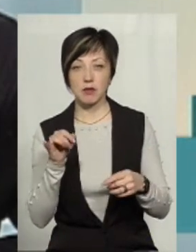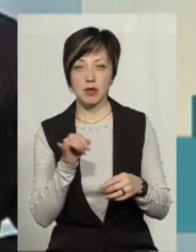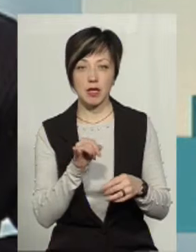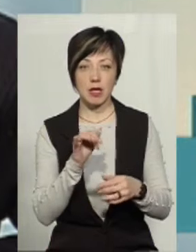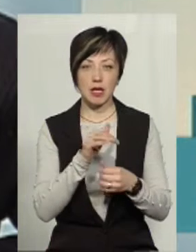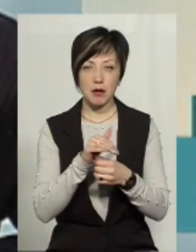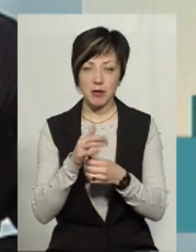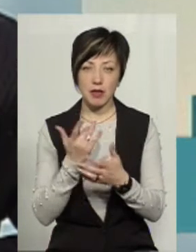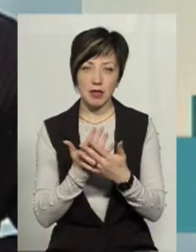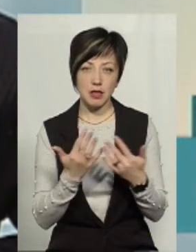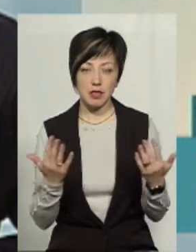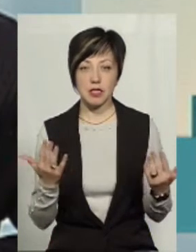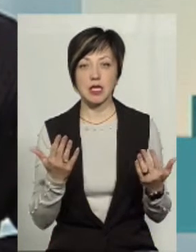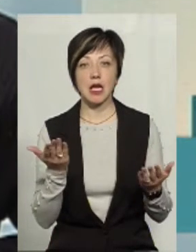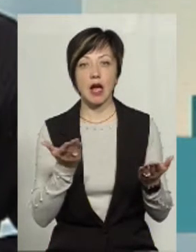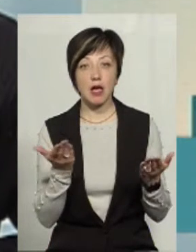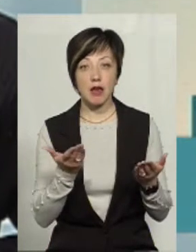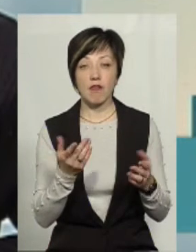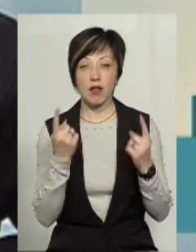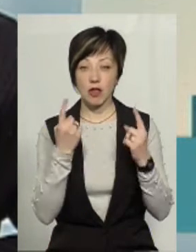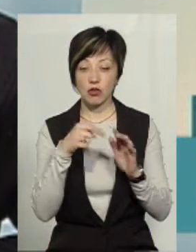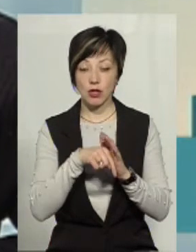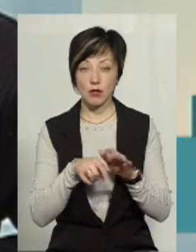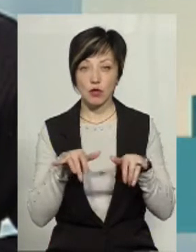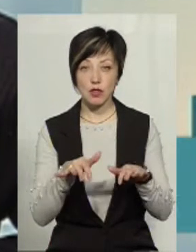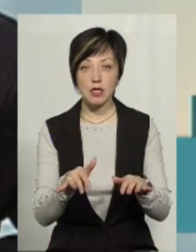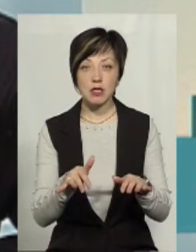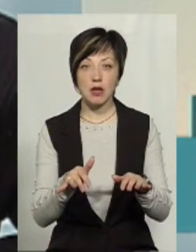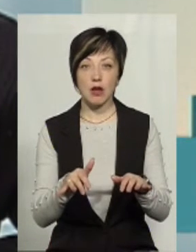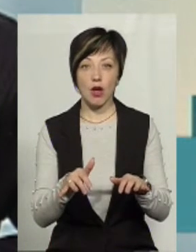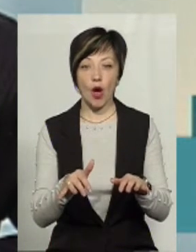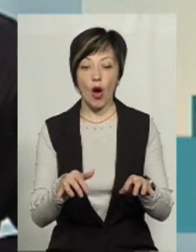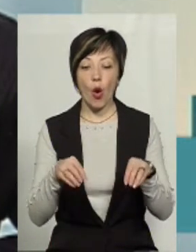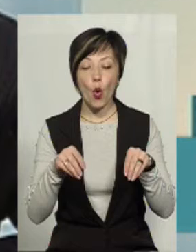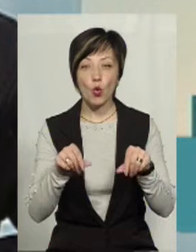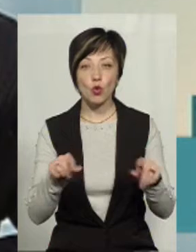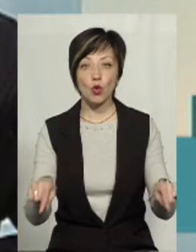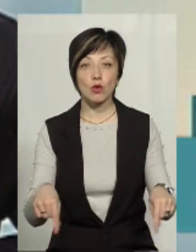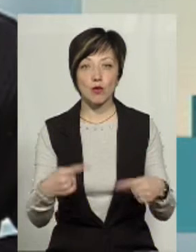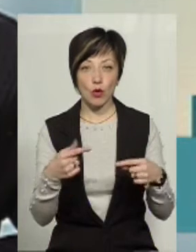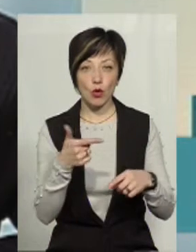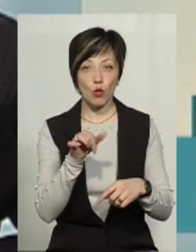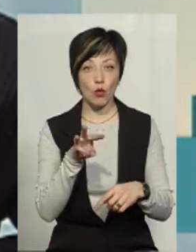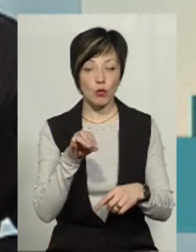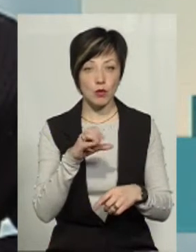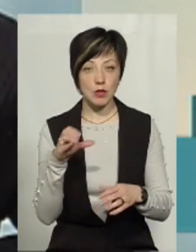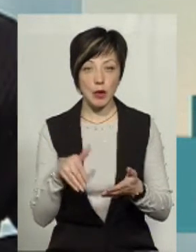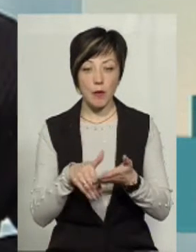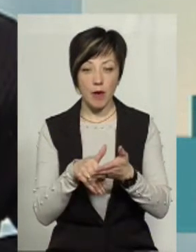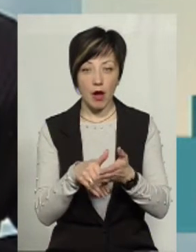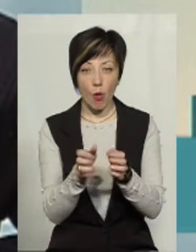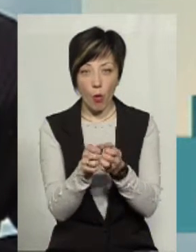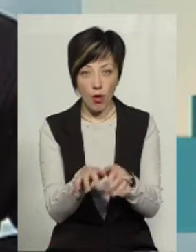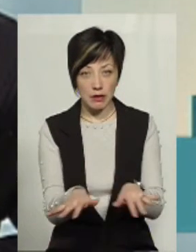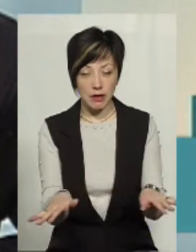і грибки, і які беруть велику участь в процесі безпосередньо ґрунтоутворення, утворення гумусу. Вони допомагають